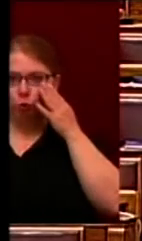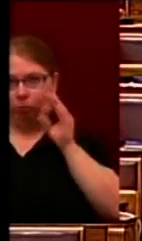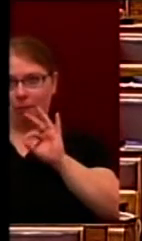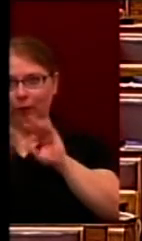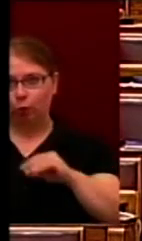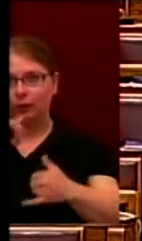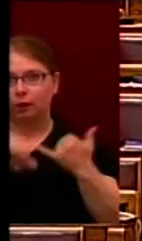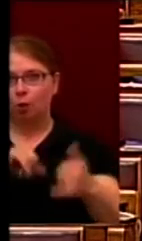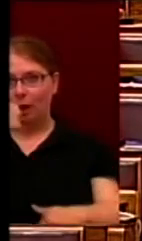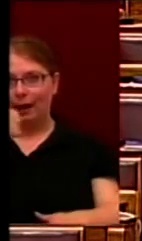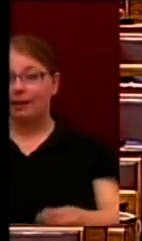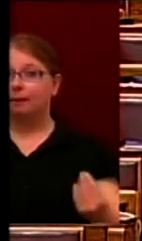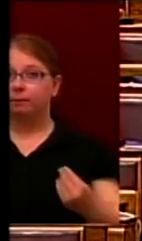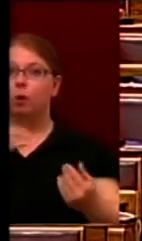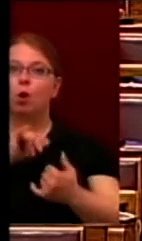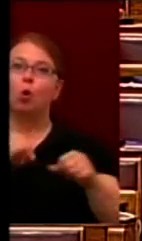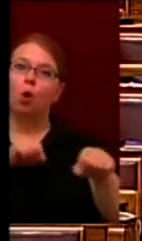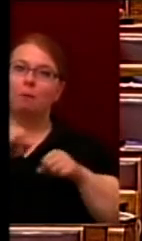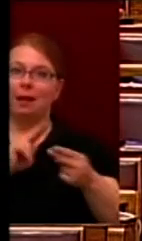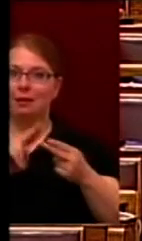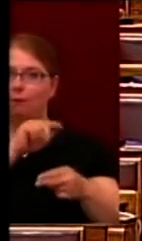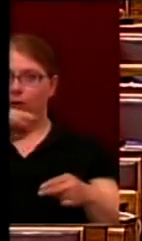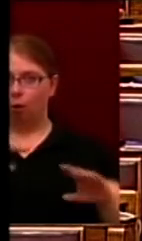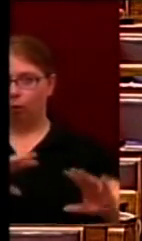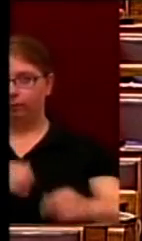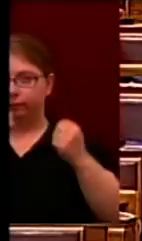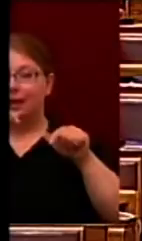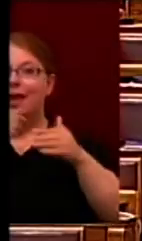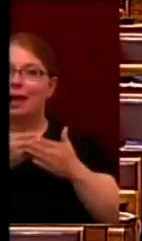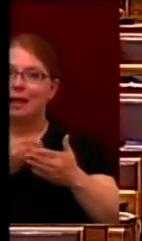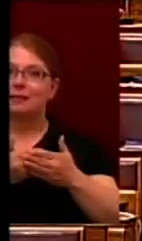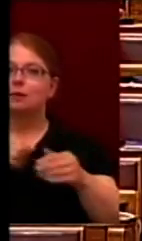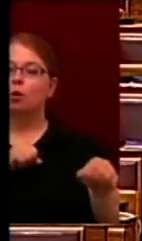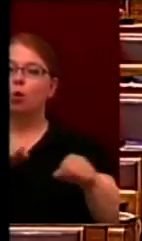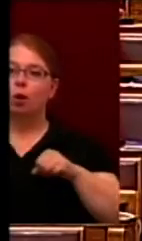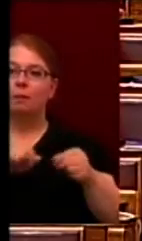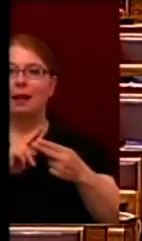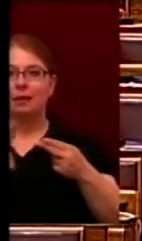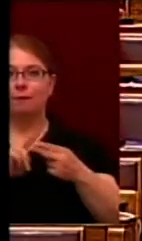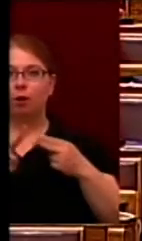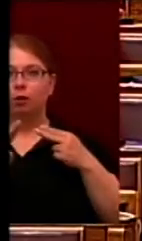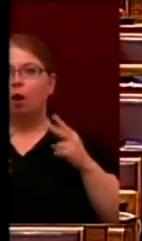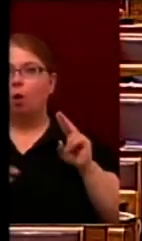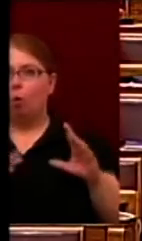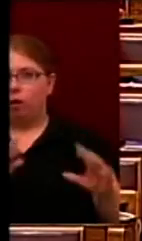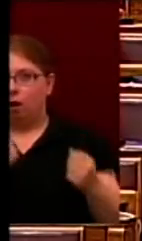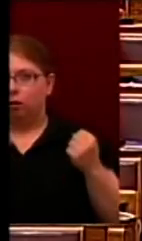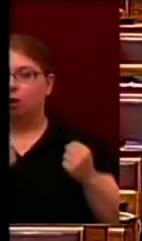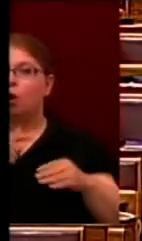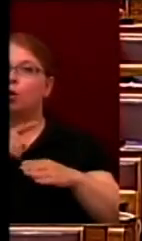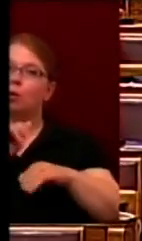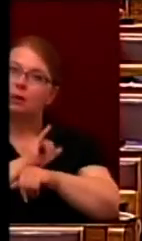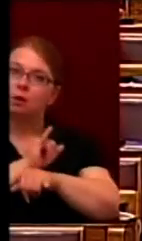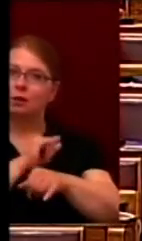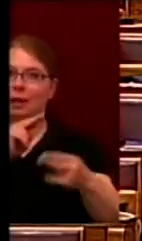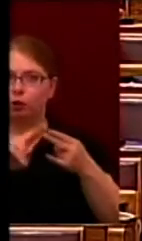megtörtént január 1-ével, az a kormányhivataloknak a létrejötte, hiszen itt a kormányhivatal úgy jött létre, hogy a közigazgatási hivatal